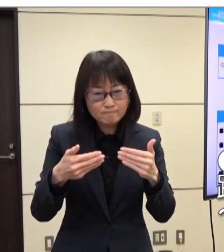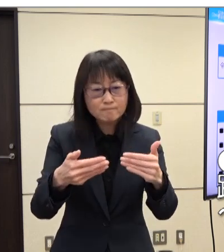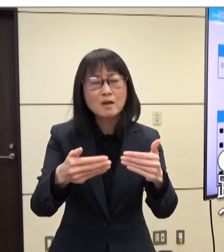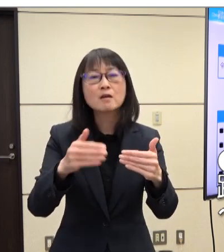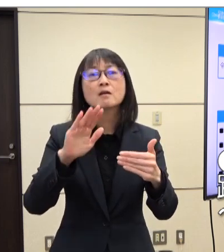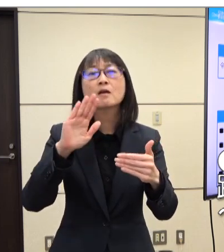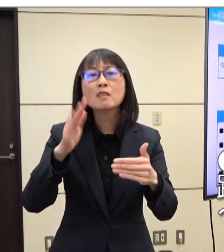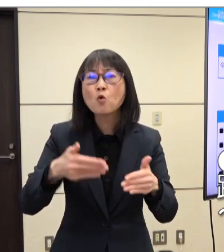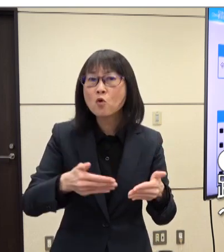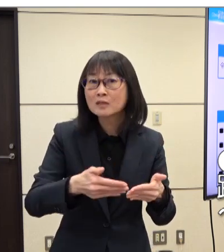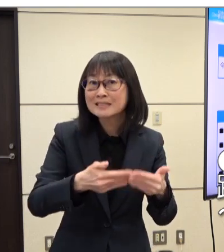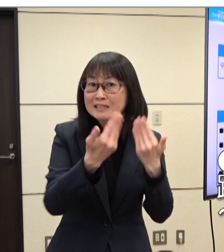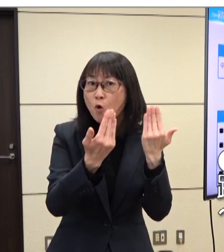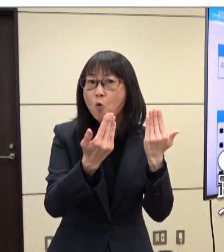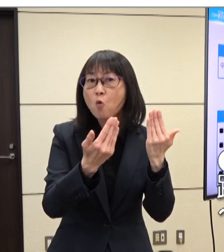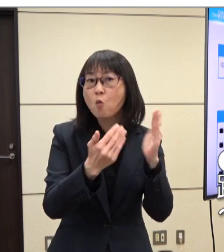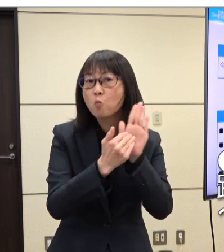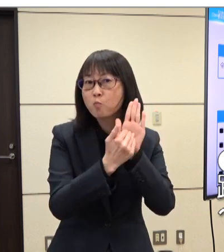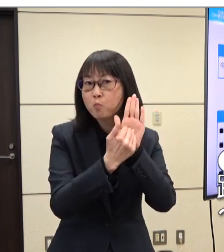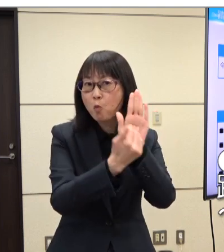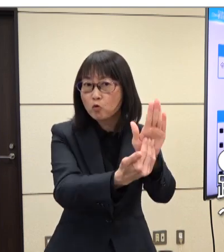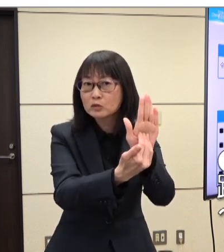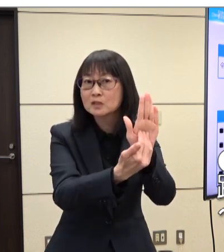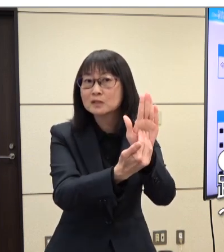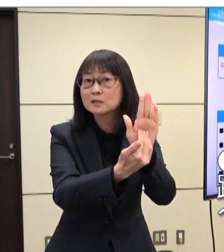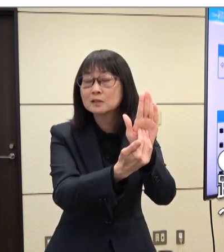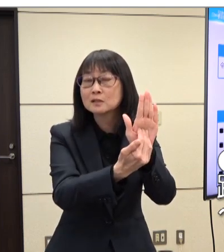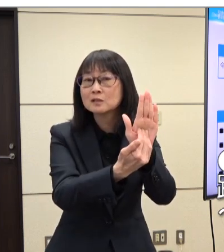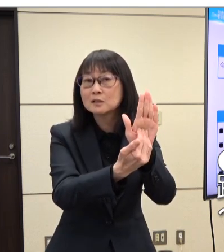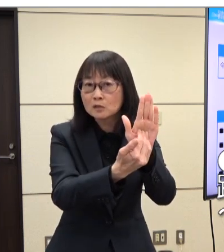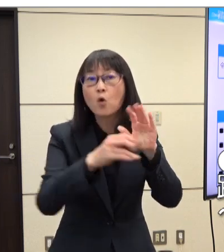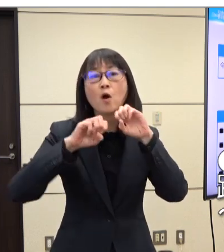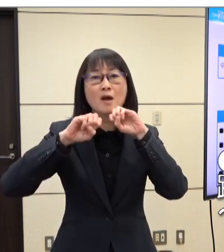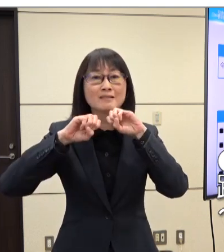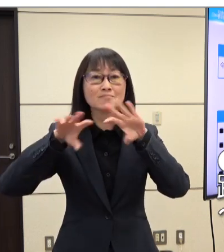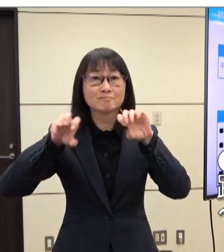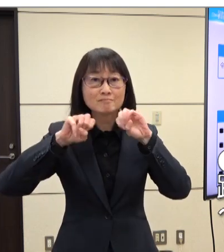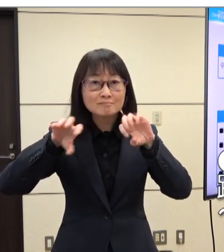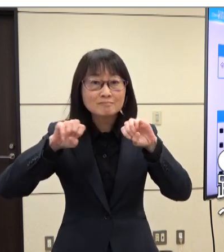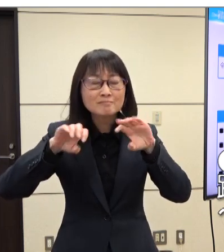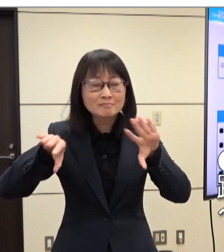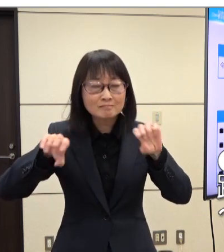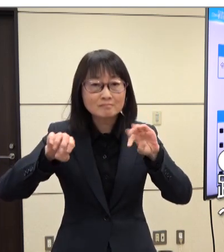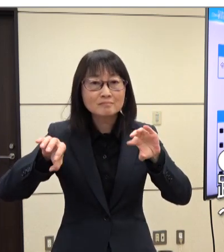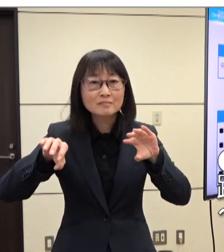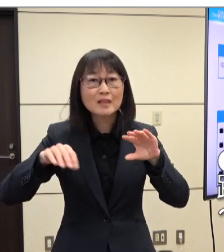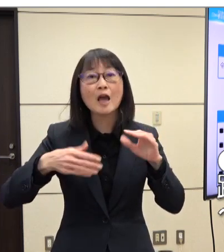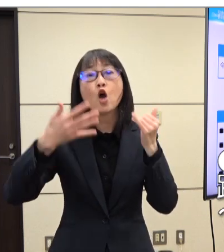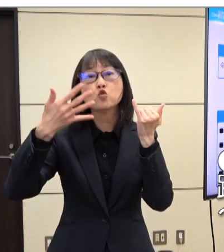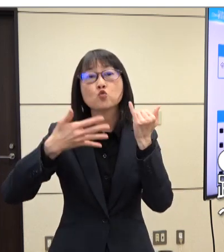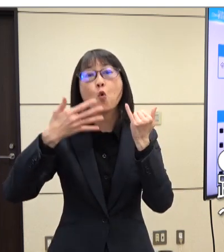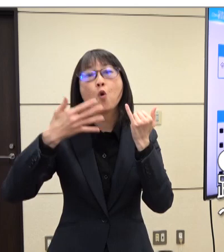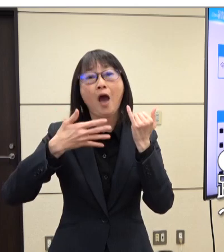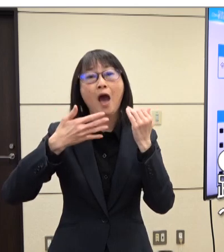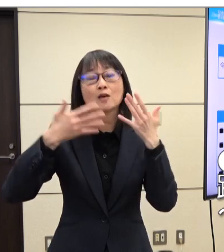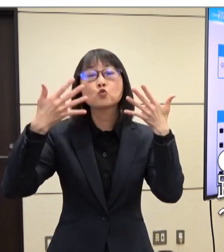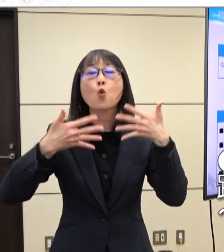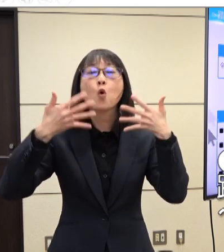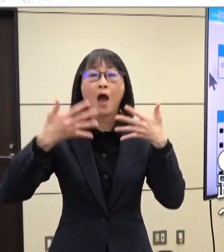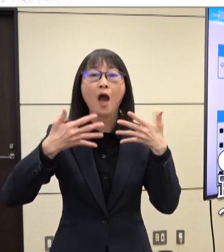切事故の防止を訴える今回啓発動画を作りました。